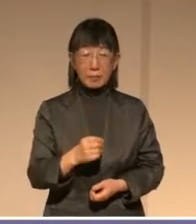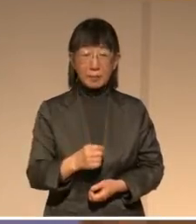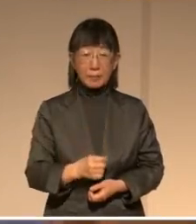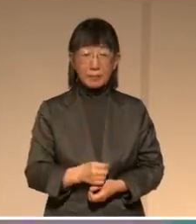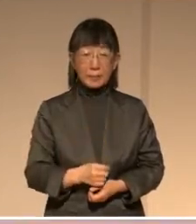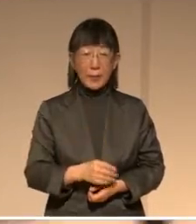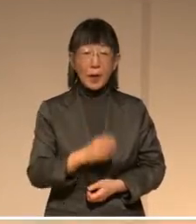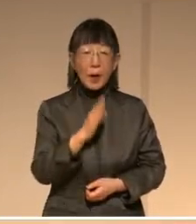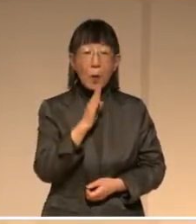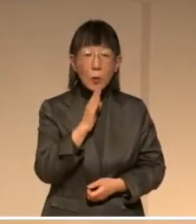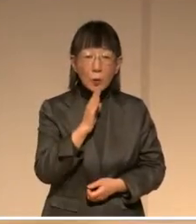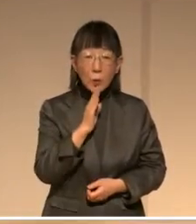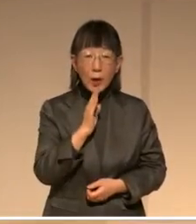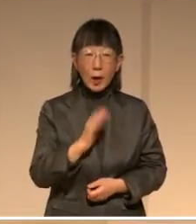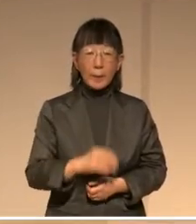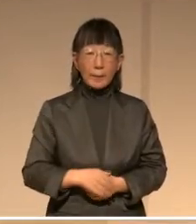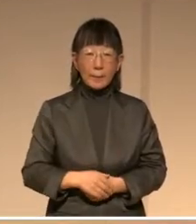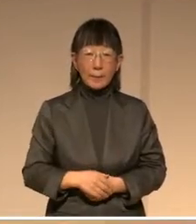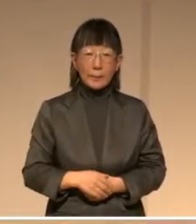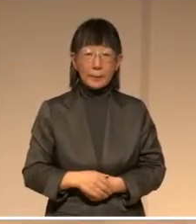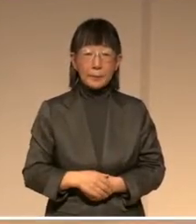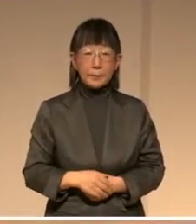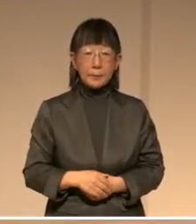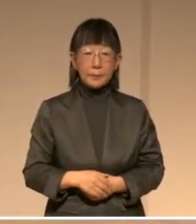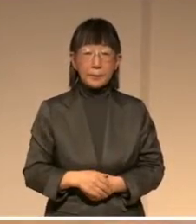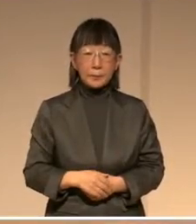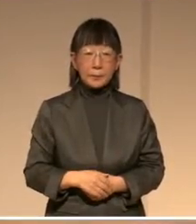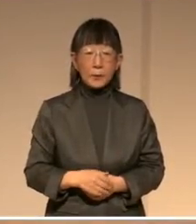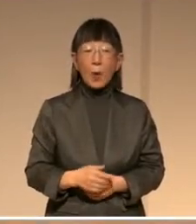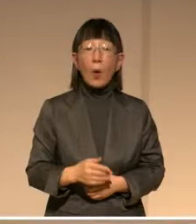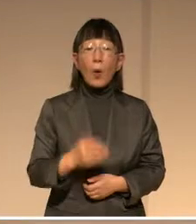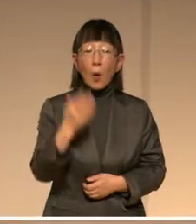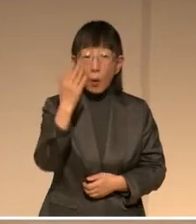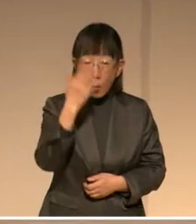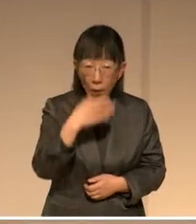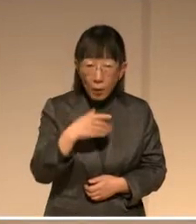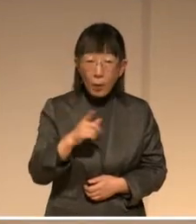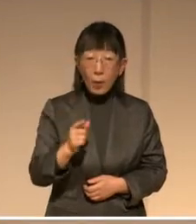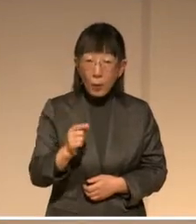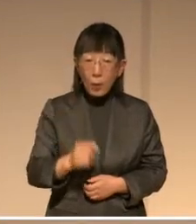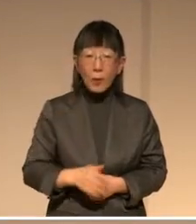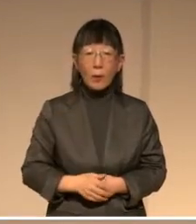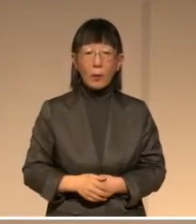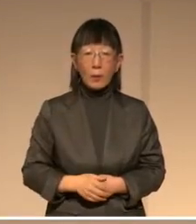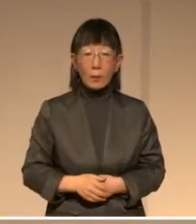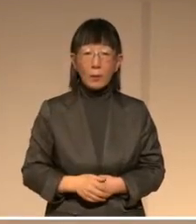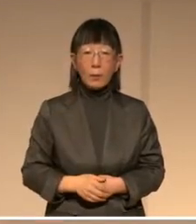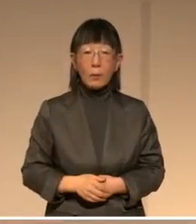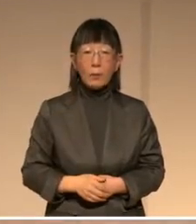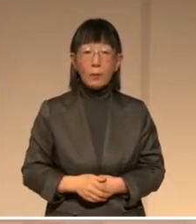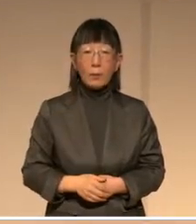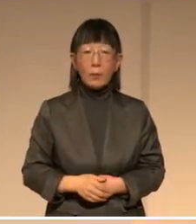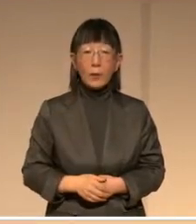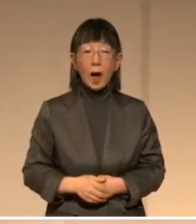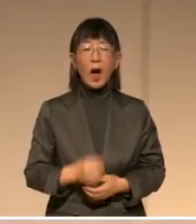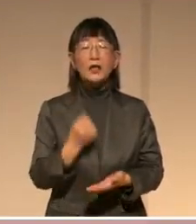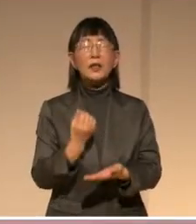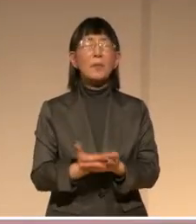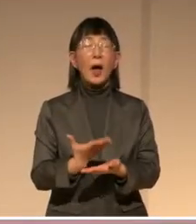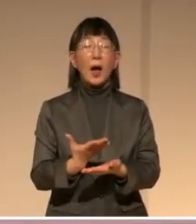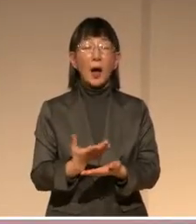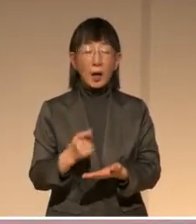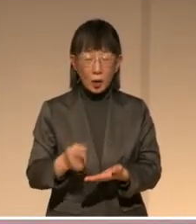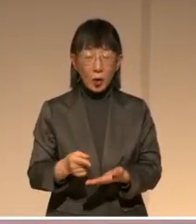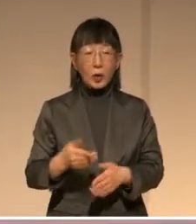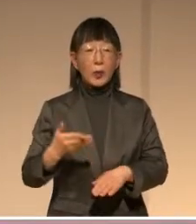ここからね方あ半谷失敗ですこれを練習してい